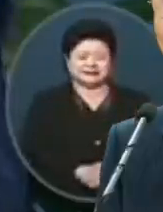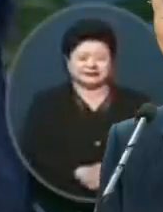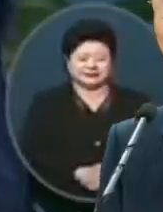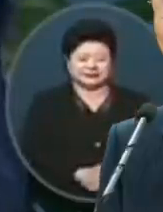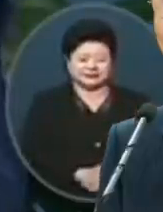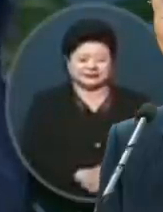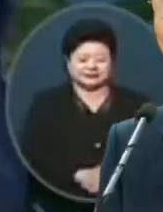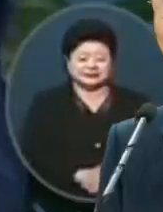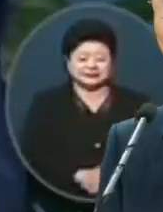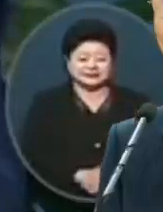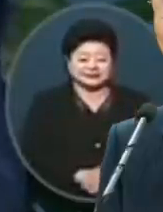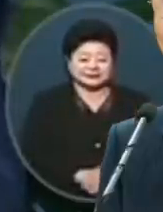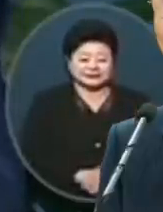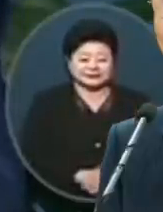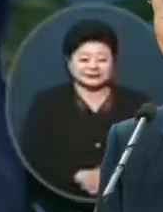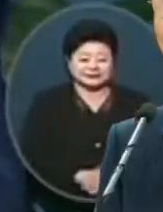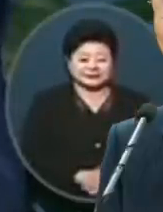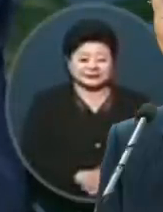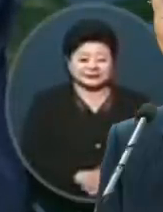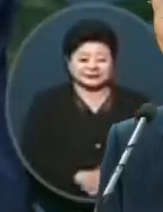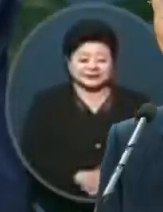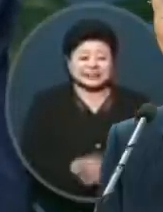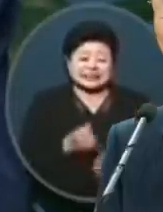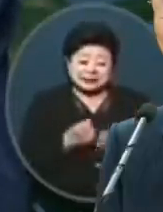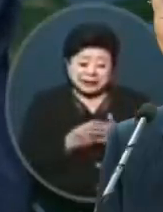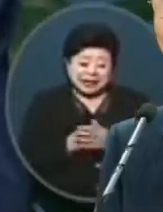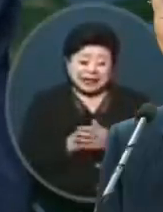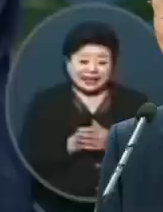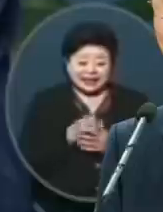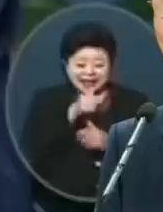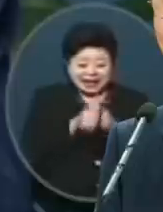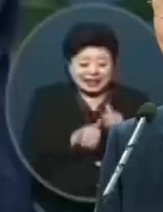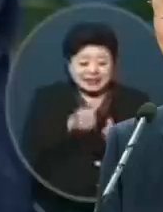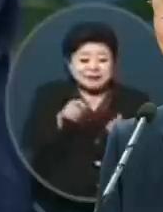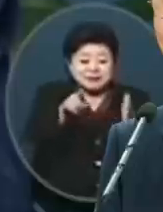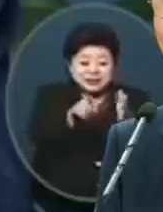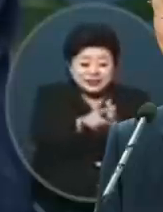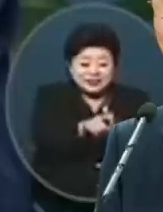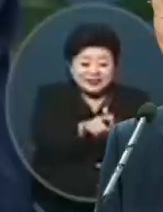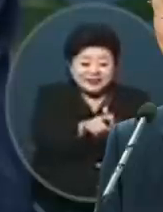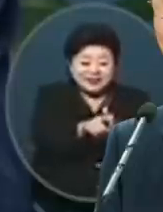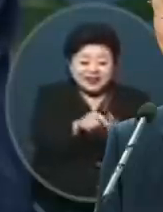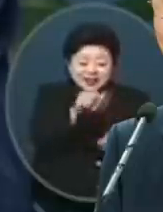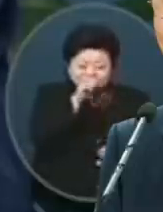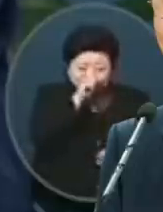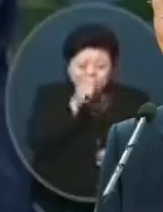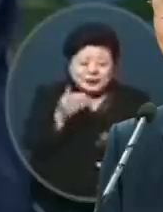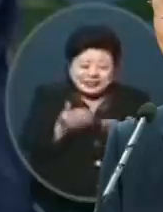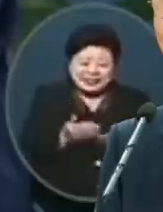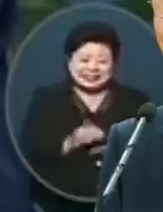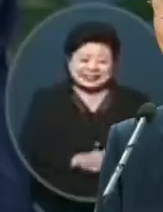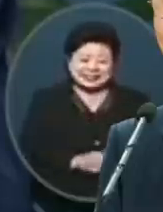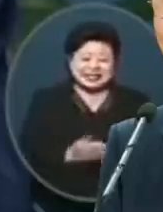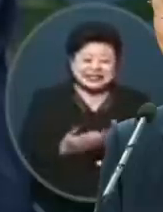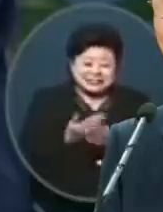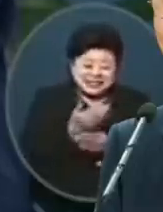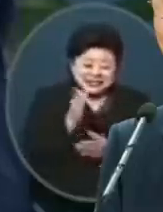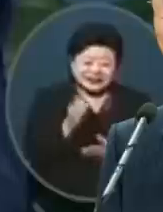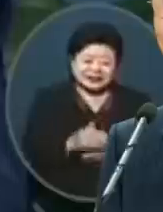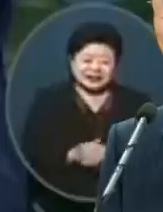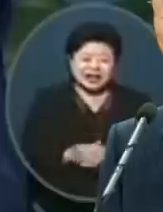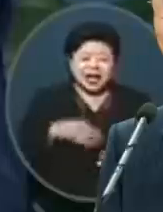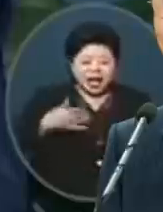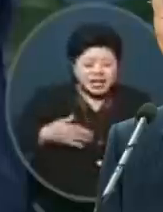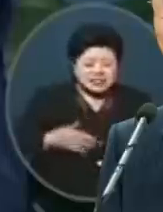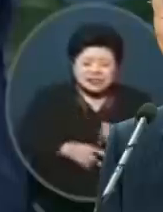다짐하고 가는 것입니다. 그러므로 하나님을 믿어서 좋은 일이 일어나야 되는데 왜 안